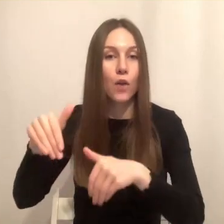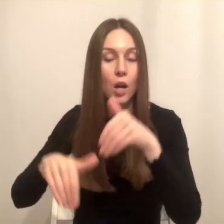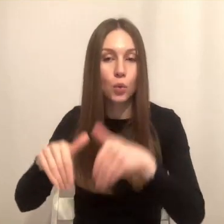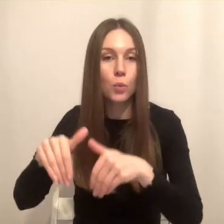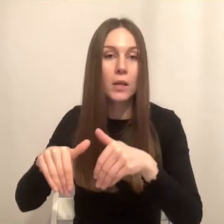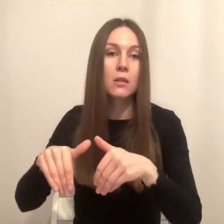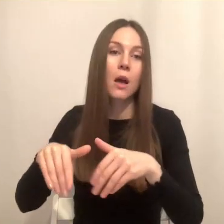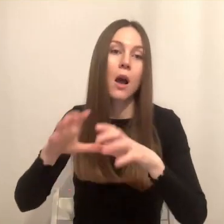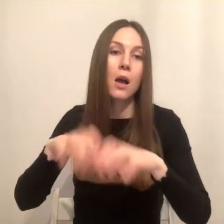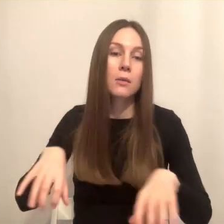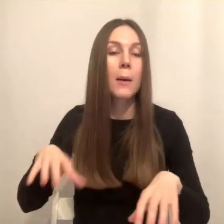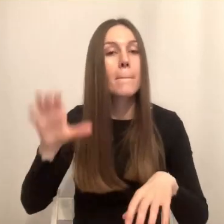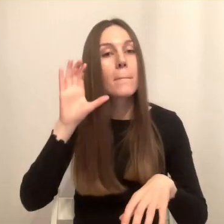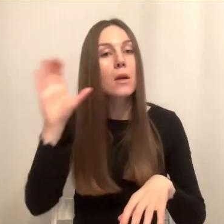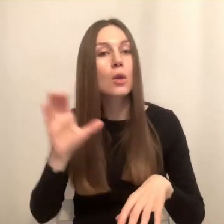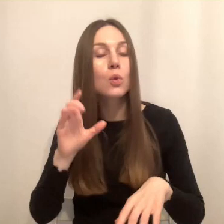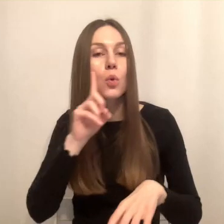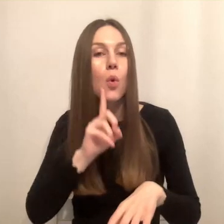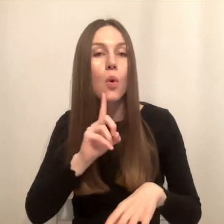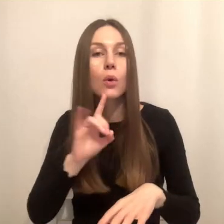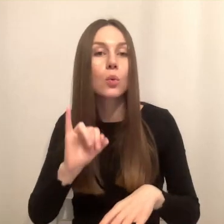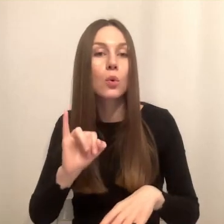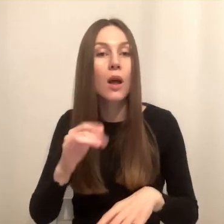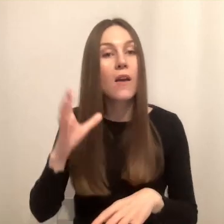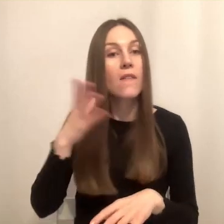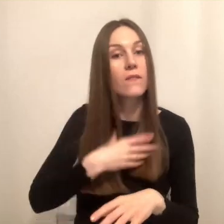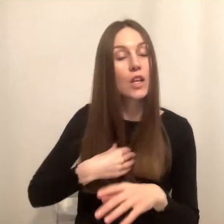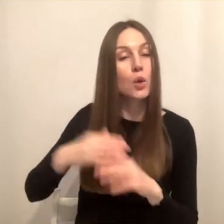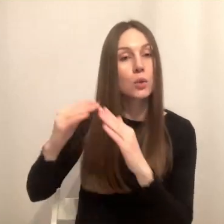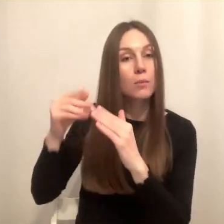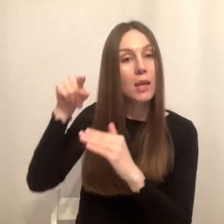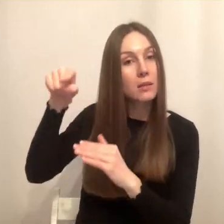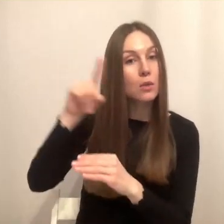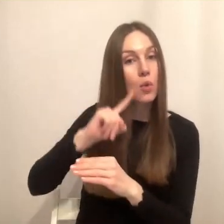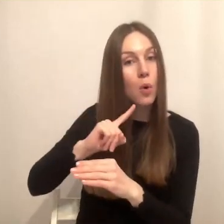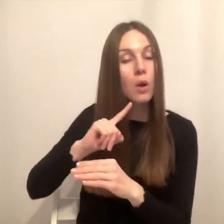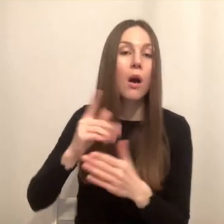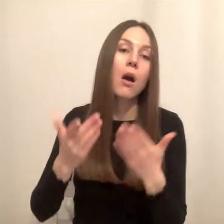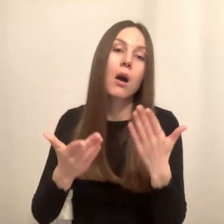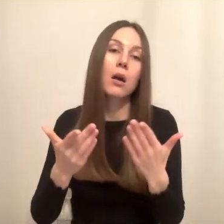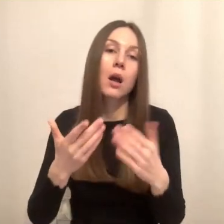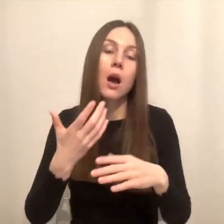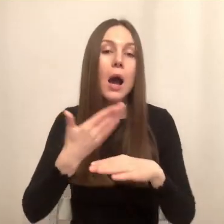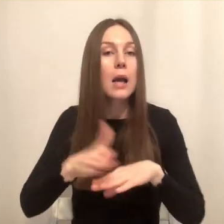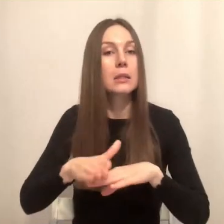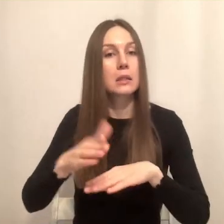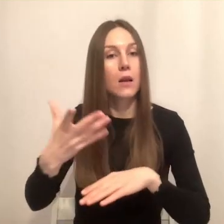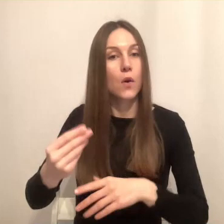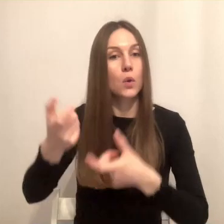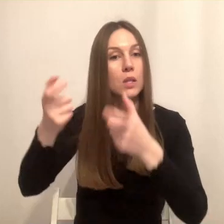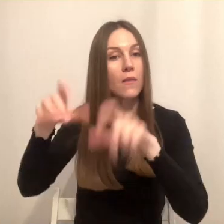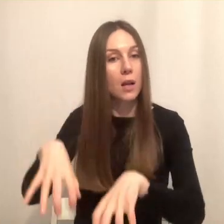administracinėje priklausomybėje norėtų būti. Ar jie norėtų būti Vilniaus mieste, ar jie norėtų būti galbūt atskira savivaldybė. Šitas